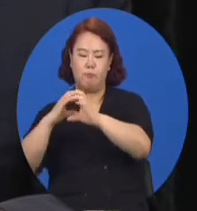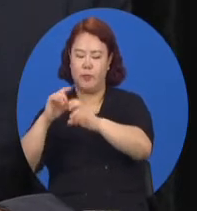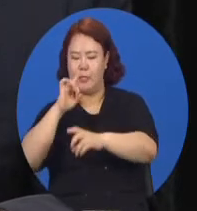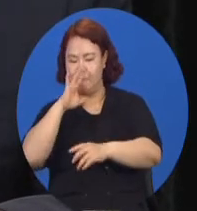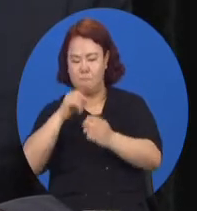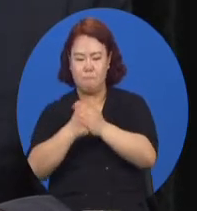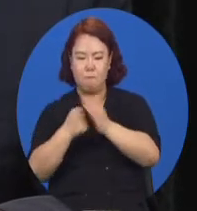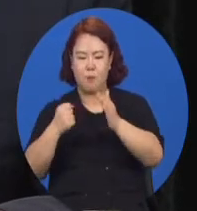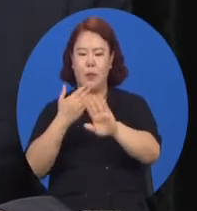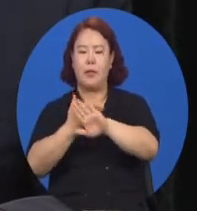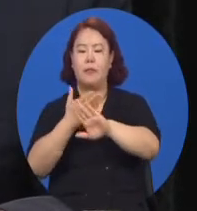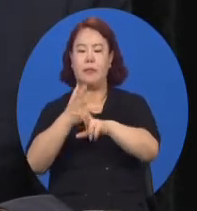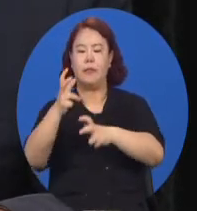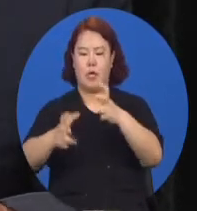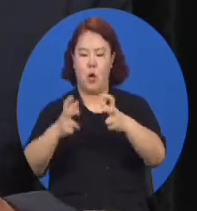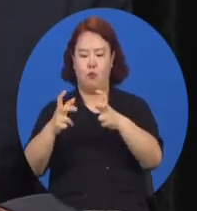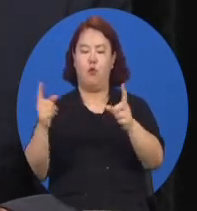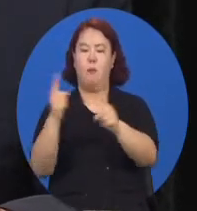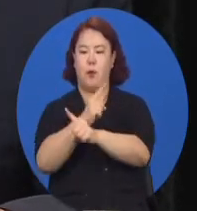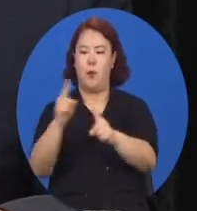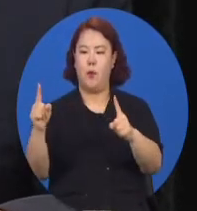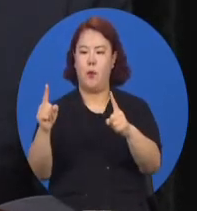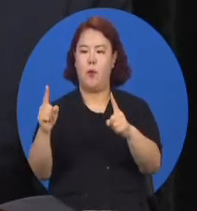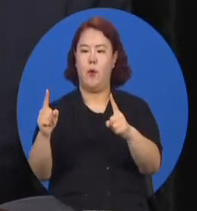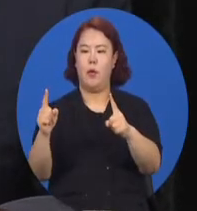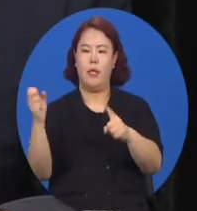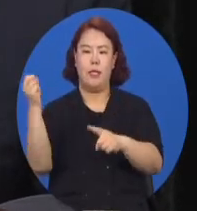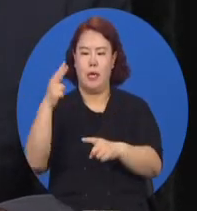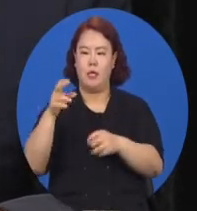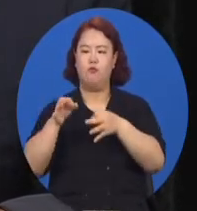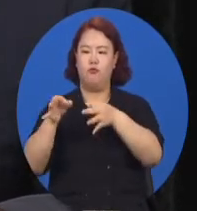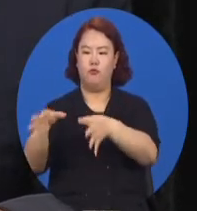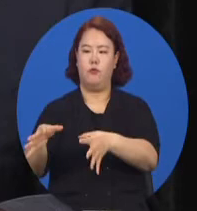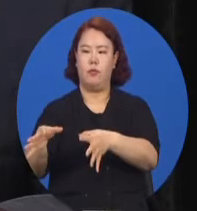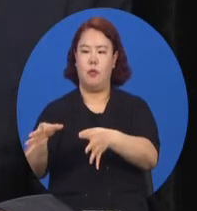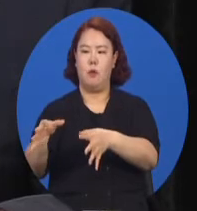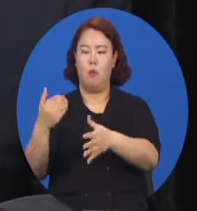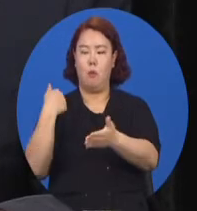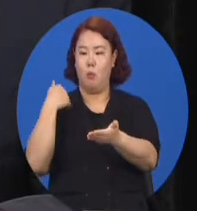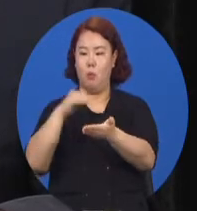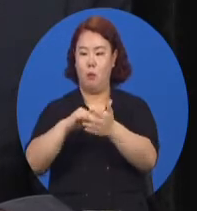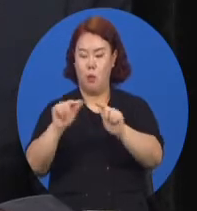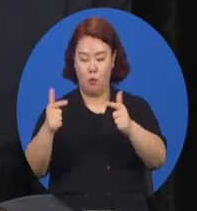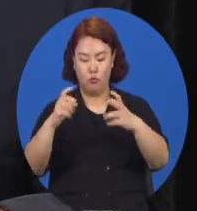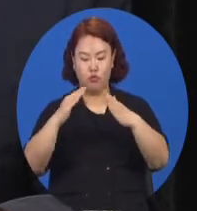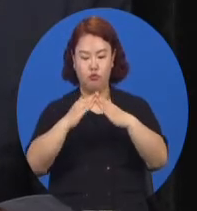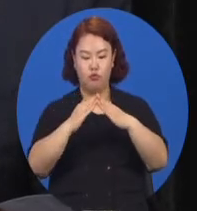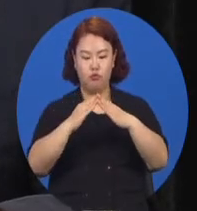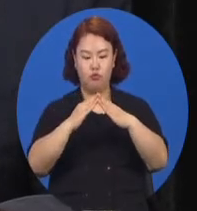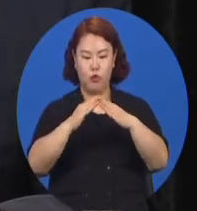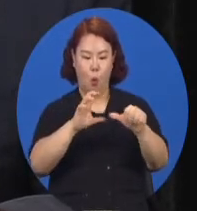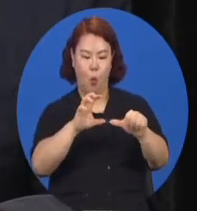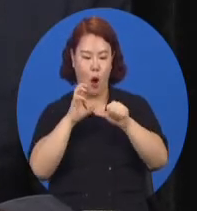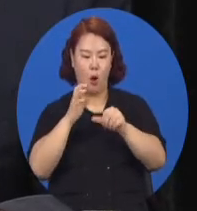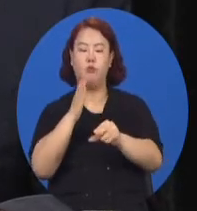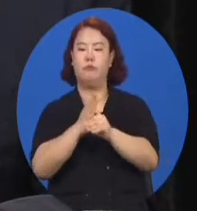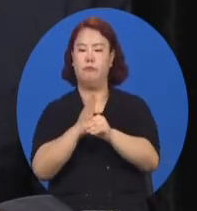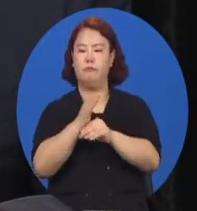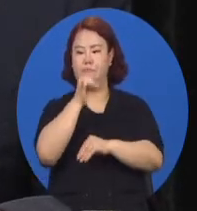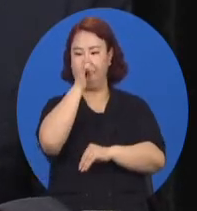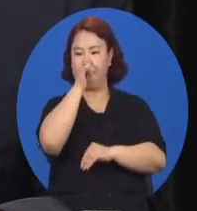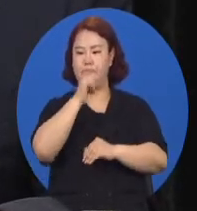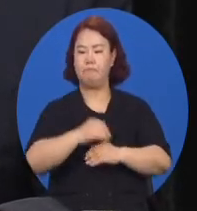사업으로 변경을 해서 지금 재투자해서 반납되지 않고 우리 군에서 이 활용을 하고 있는